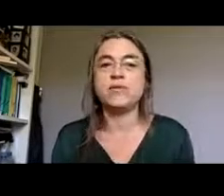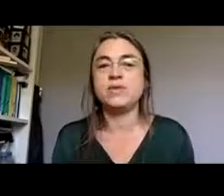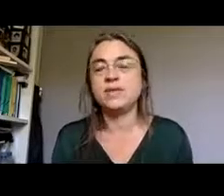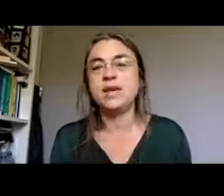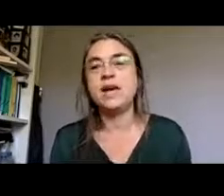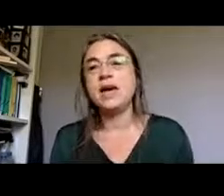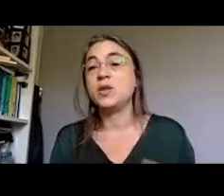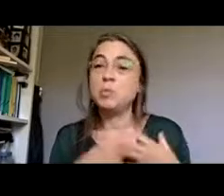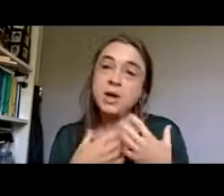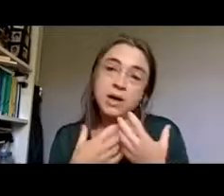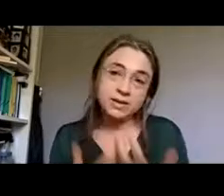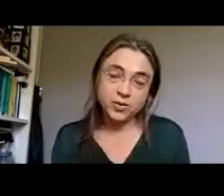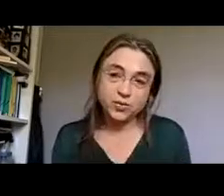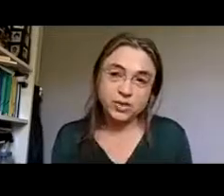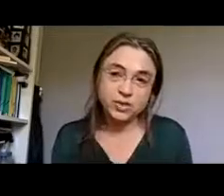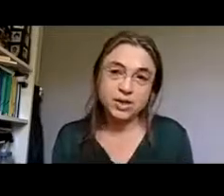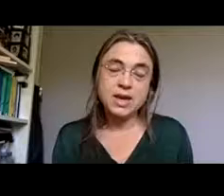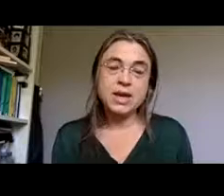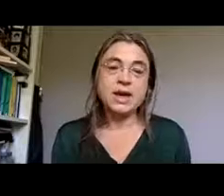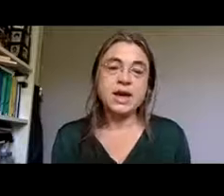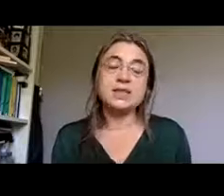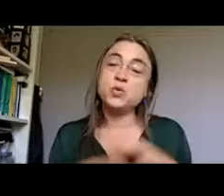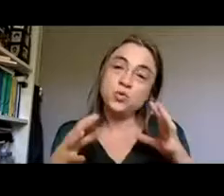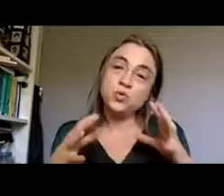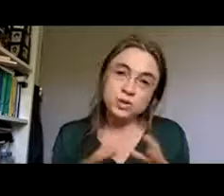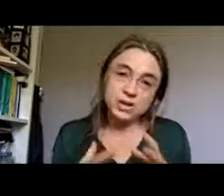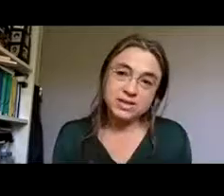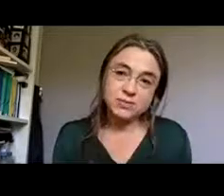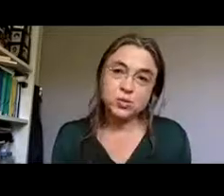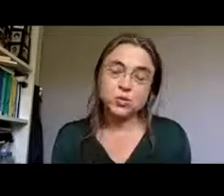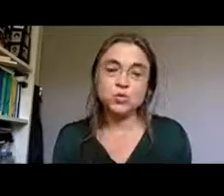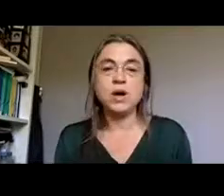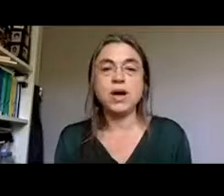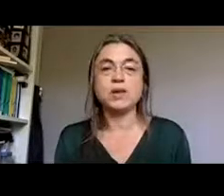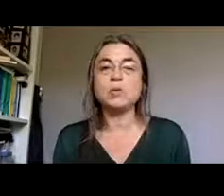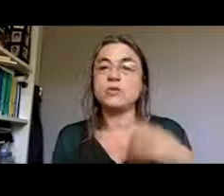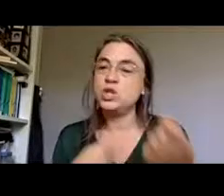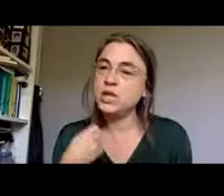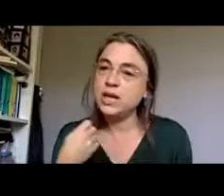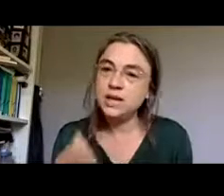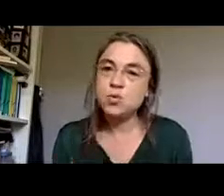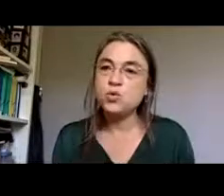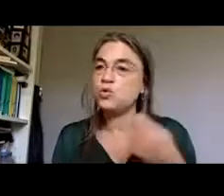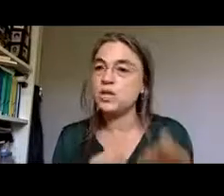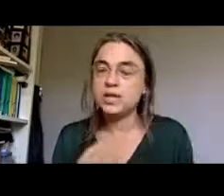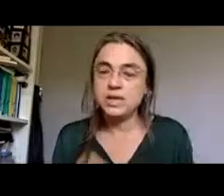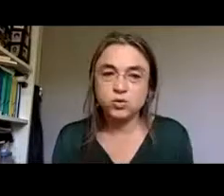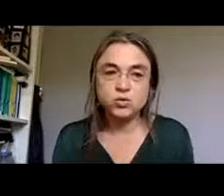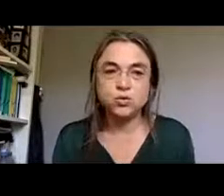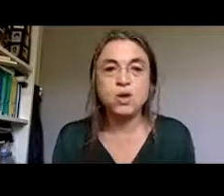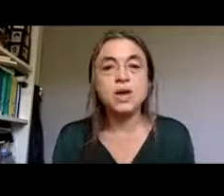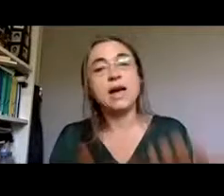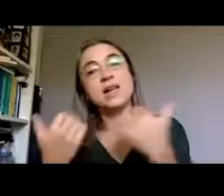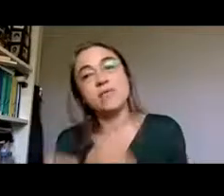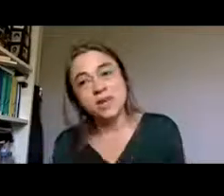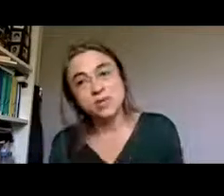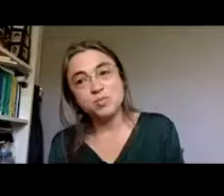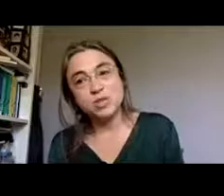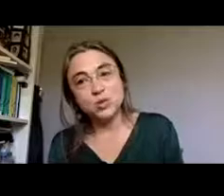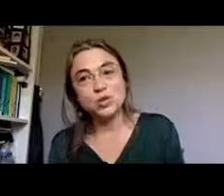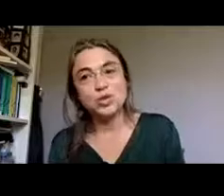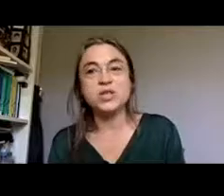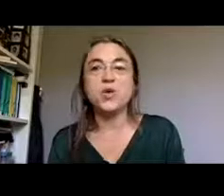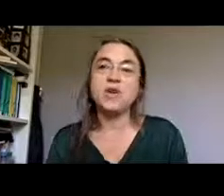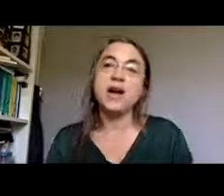psychologie, on va viser à ne pas intervenir, à essayer de contenir les émotions, à ne pas suggérer les mots, suggérer des solutions. À l'inverse,